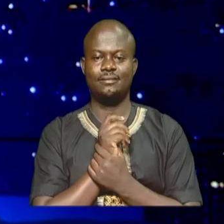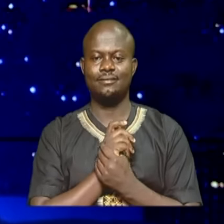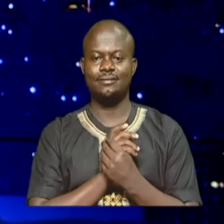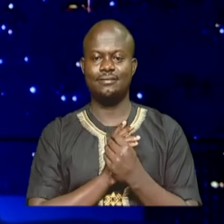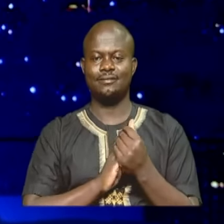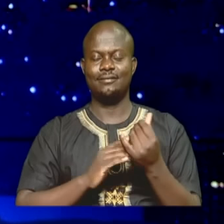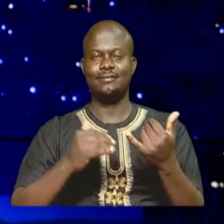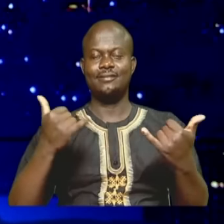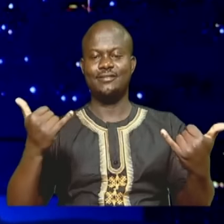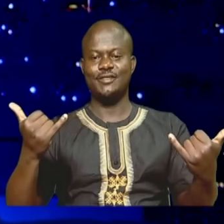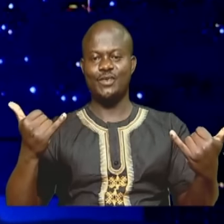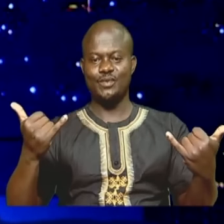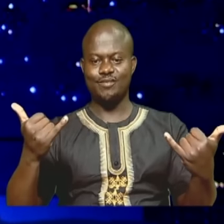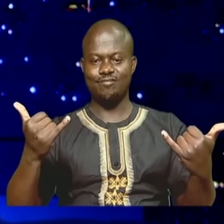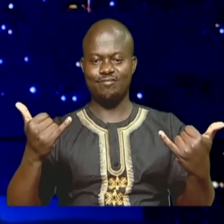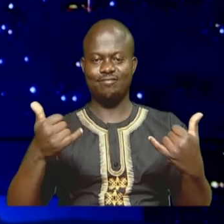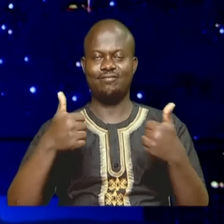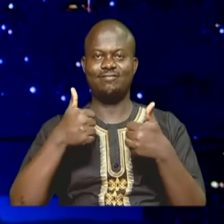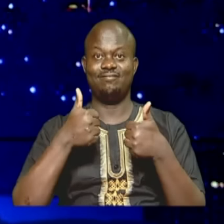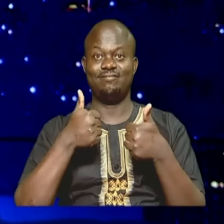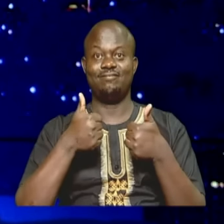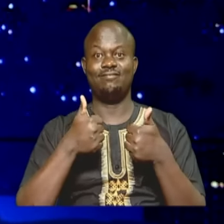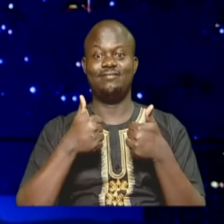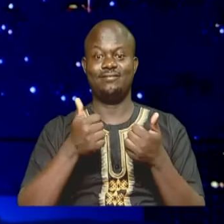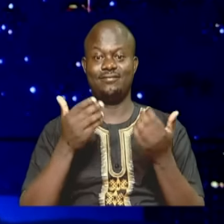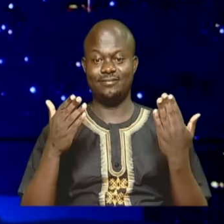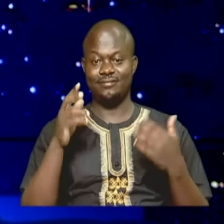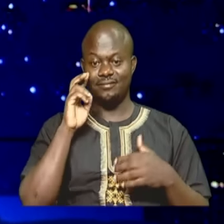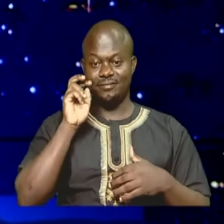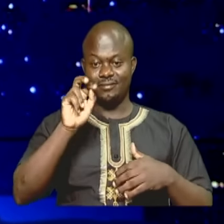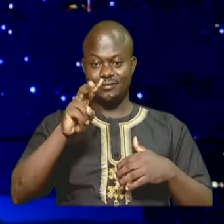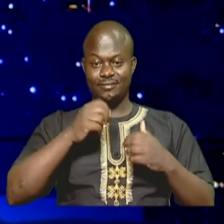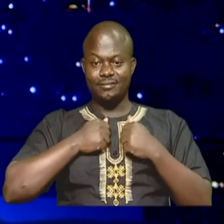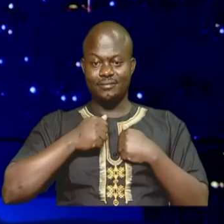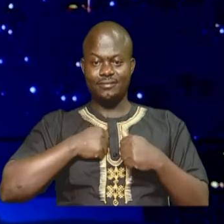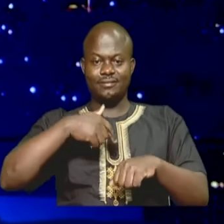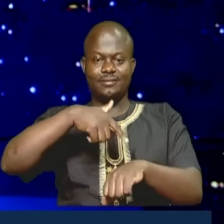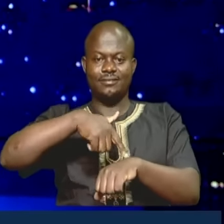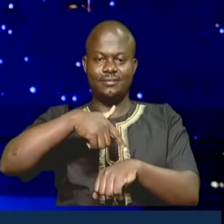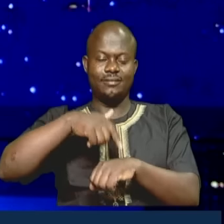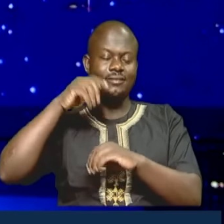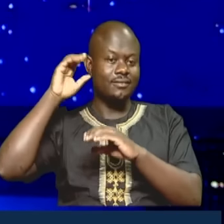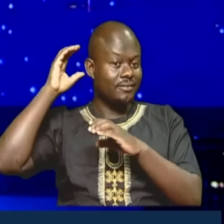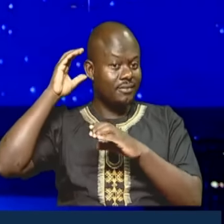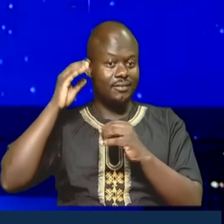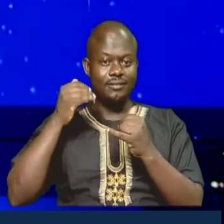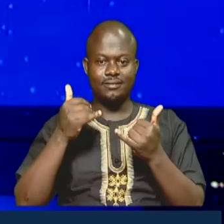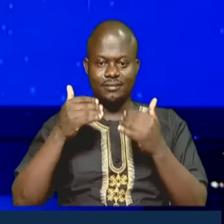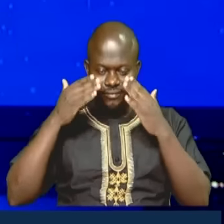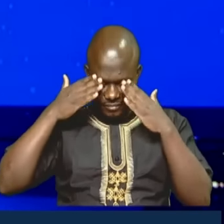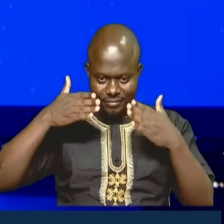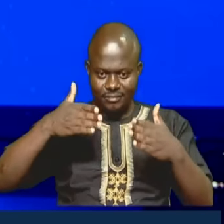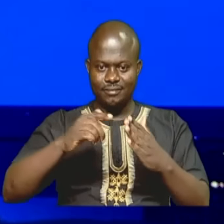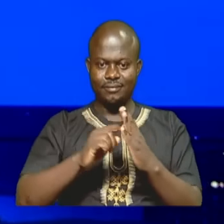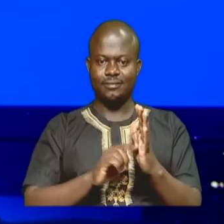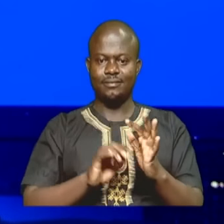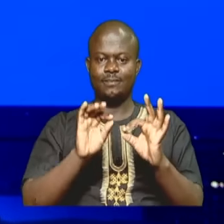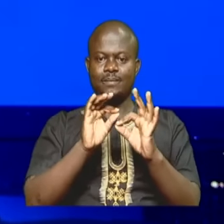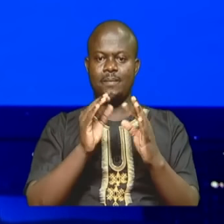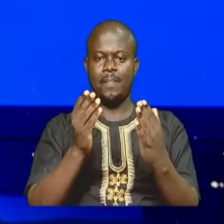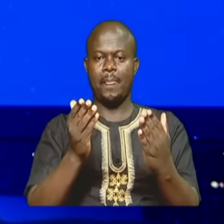Ibihe byiza kuri mwese mukomeje gukurikira gahunda za televiziyo Rwanda n'umwanya w'amakuru agiye kwibanda ku nyungu z'ingenzi